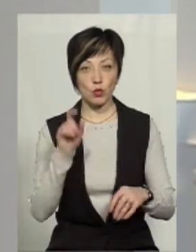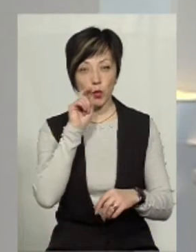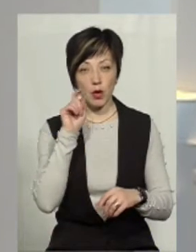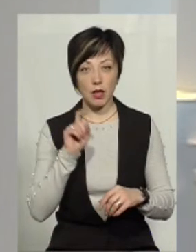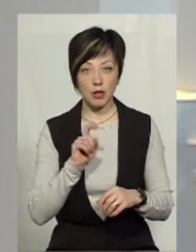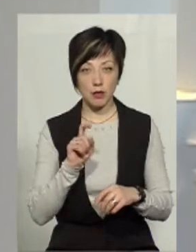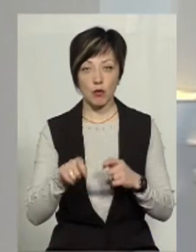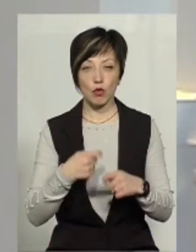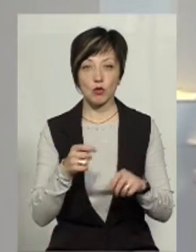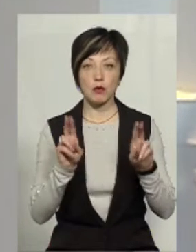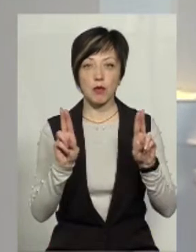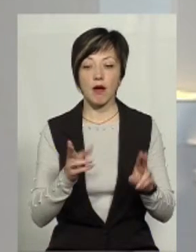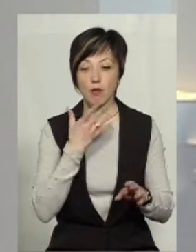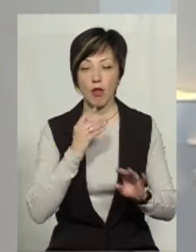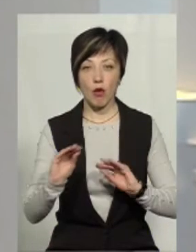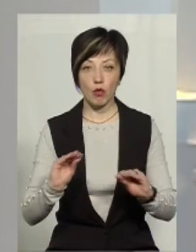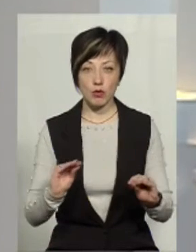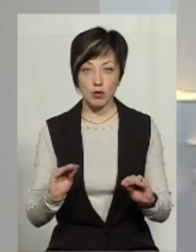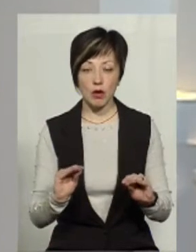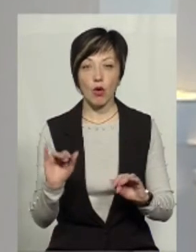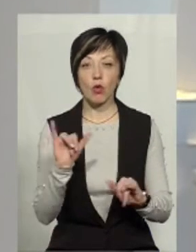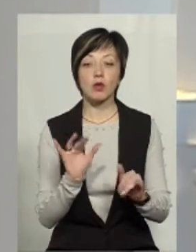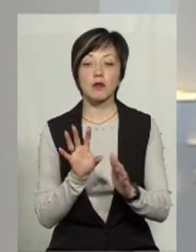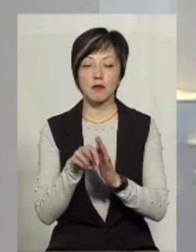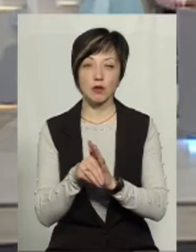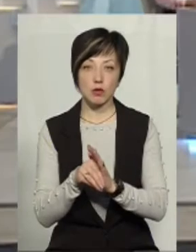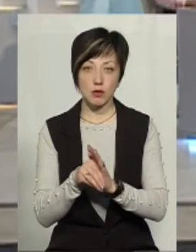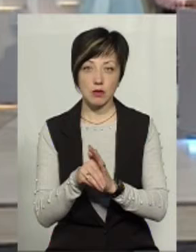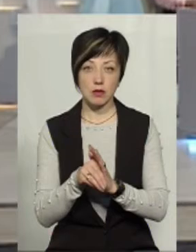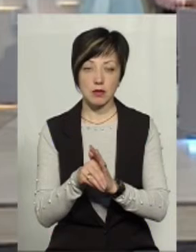України, а саме порушення правил благоустрою, ну куди